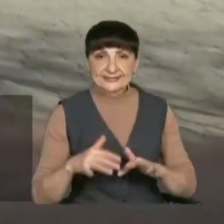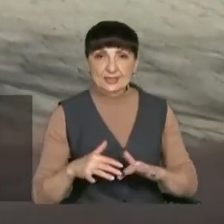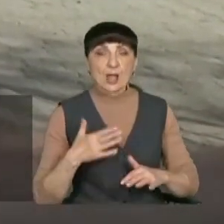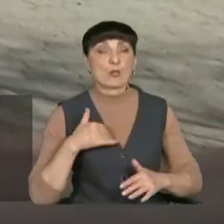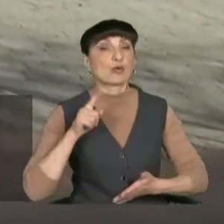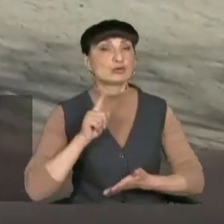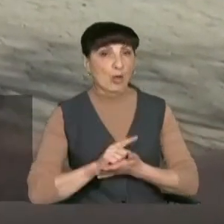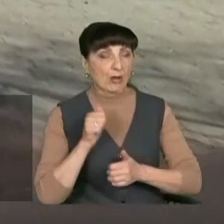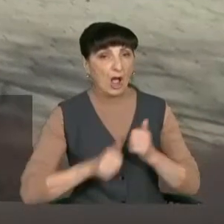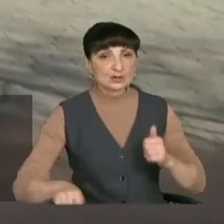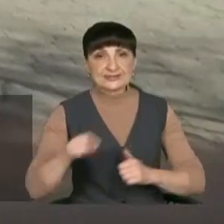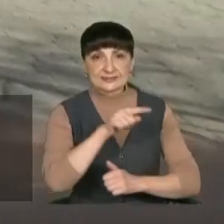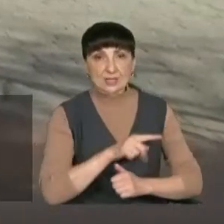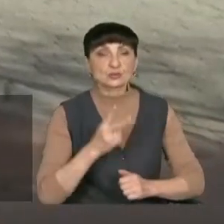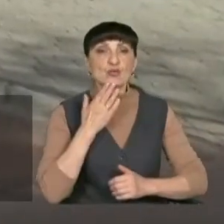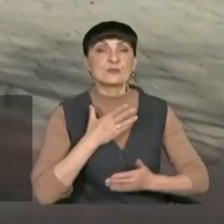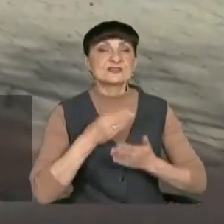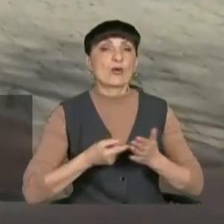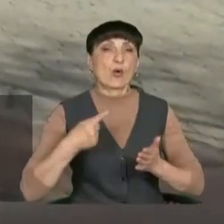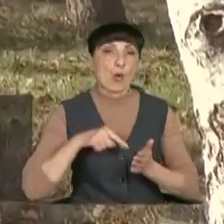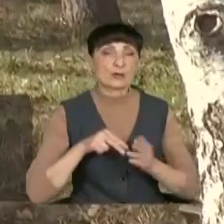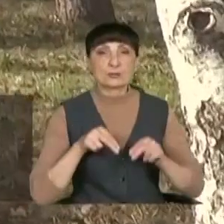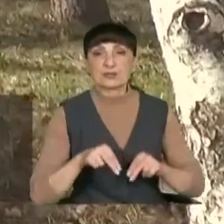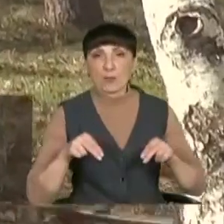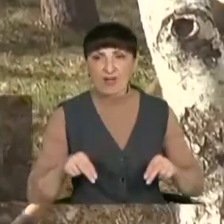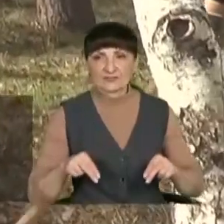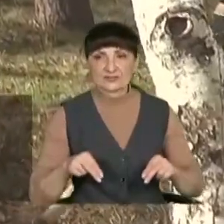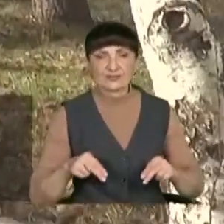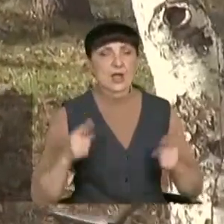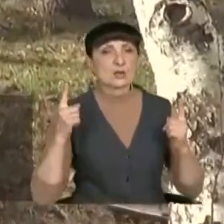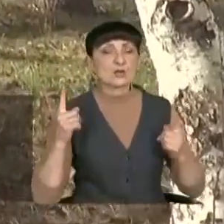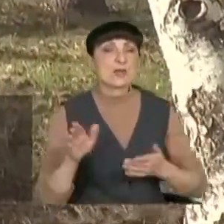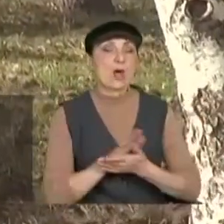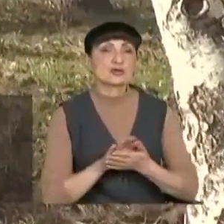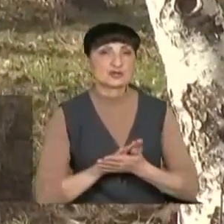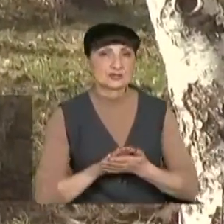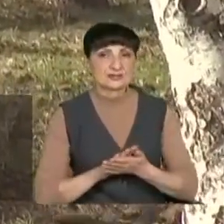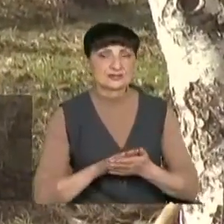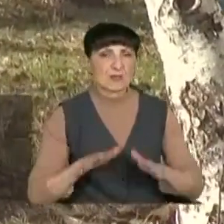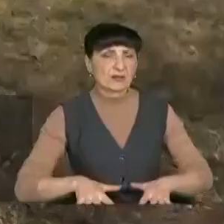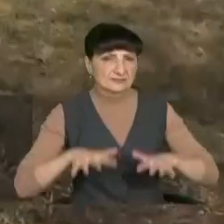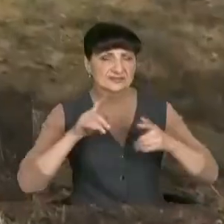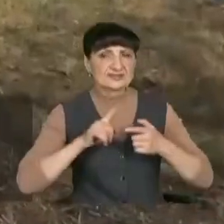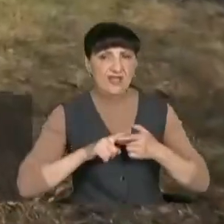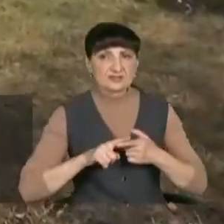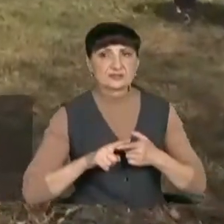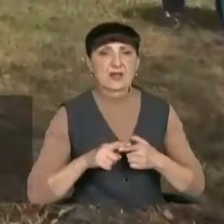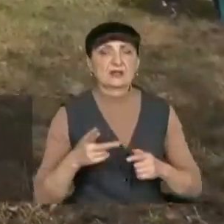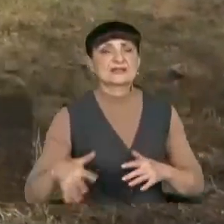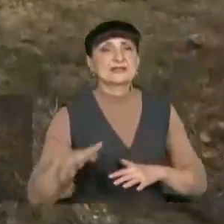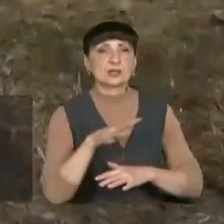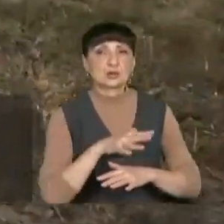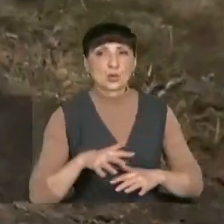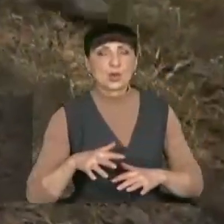долг каждого из нас, тех, кто любит свой город Петропавловск. Грандиозная чистка мест потоплений затронула в первую очередь территорию